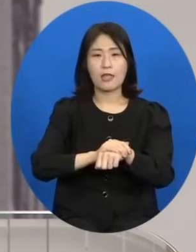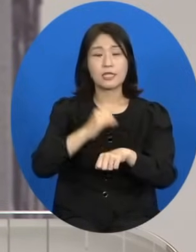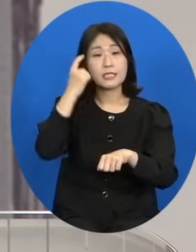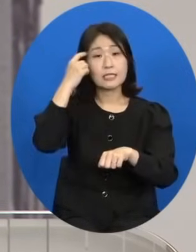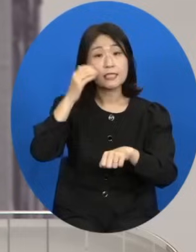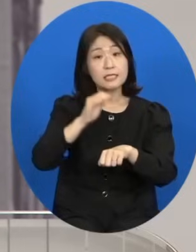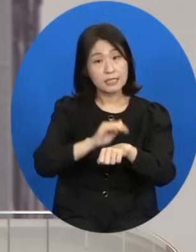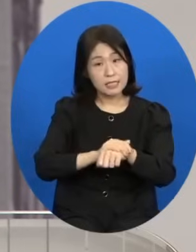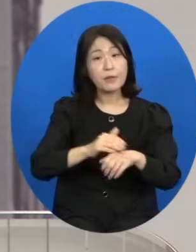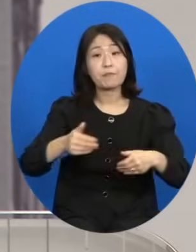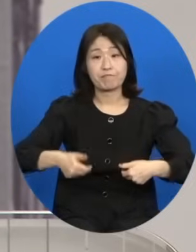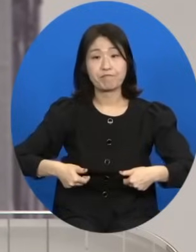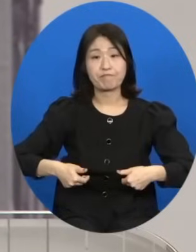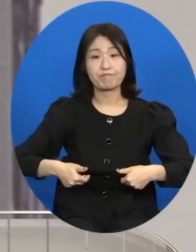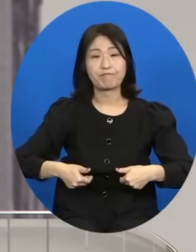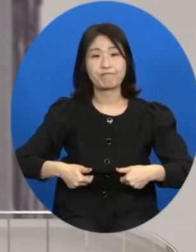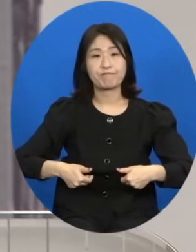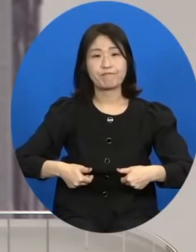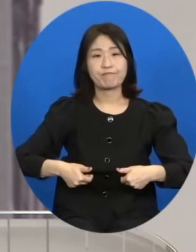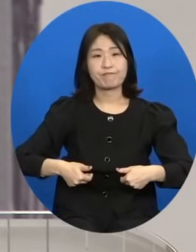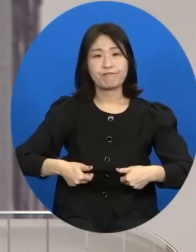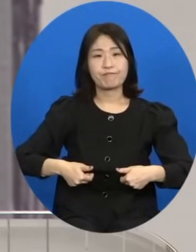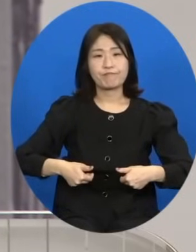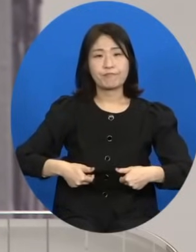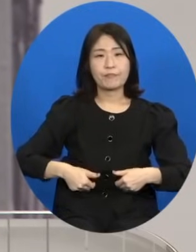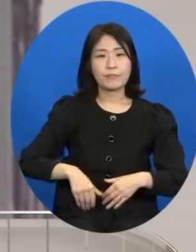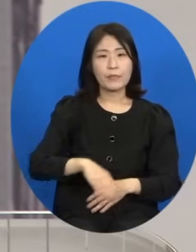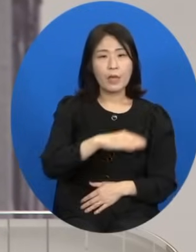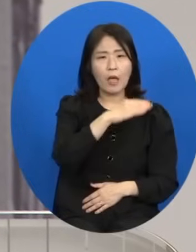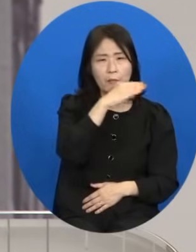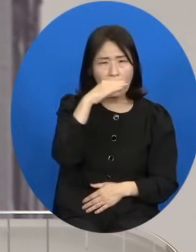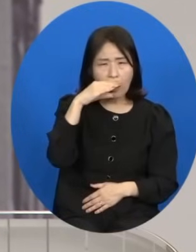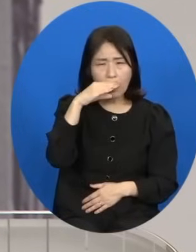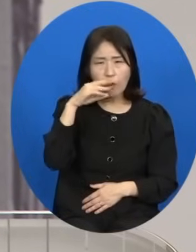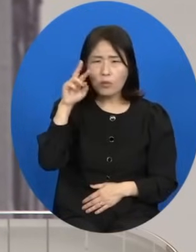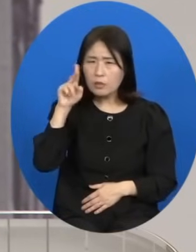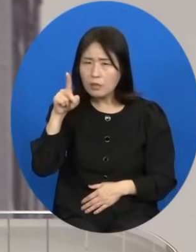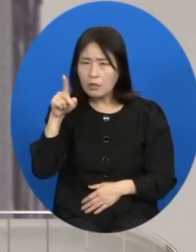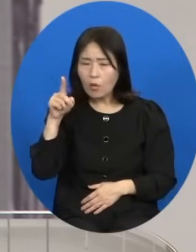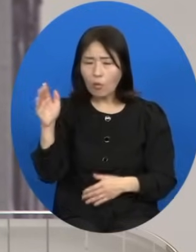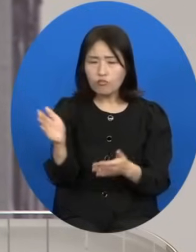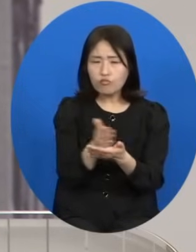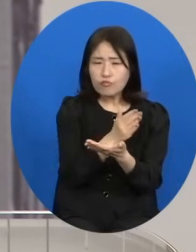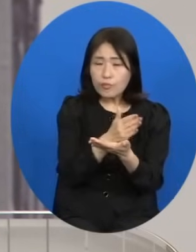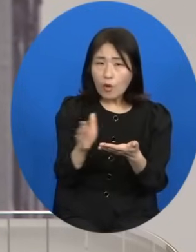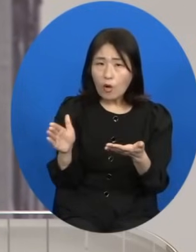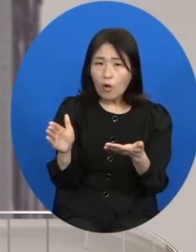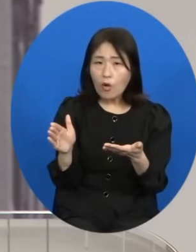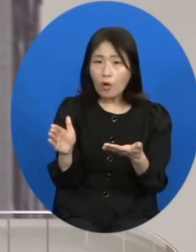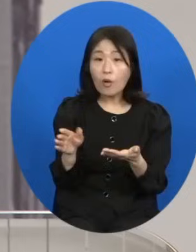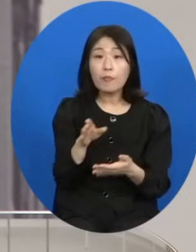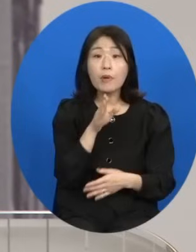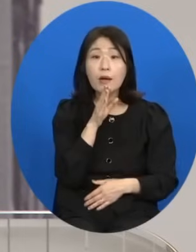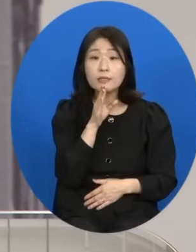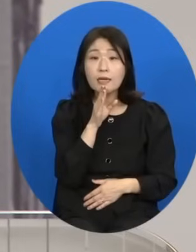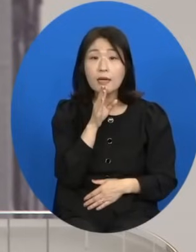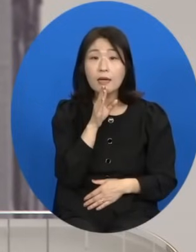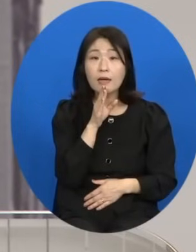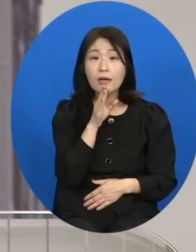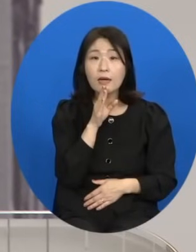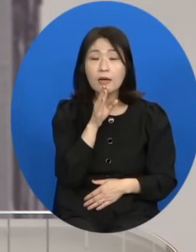여러분 지혜는 옳고 그름을 분별하는 거예요 근데 옳고 그름에 있어서